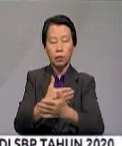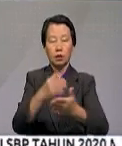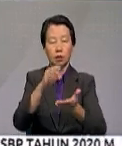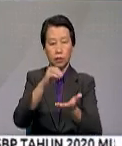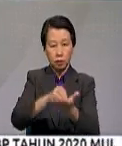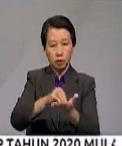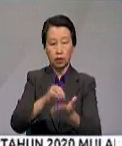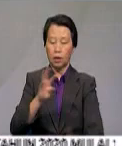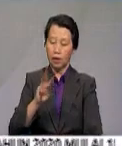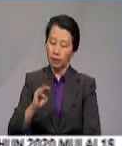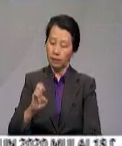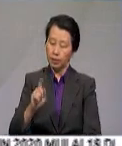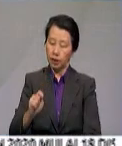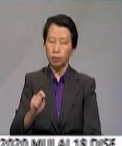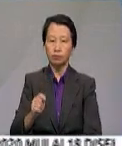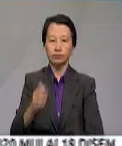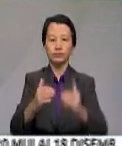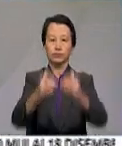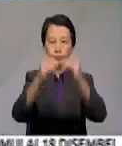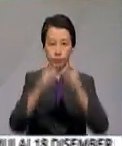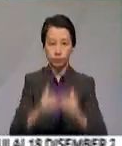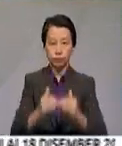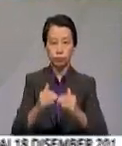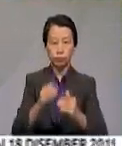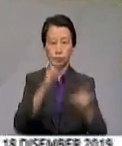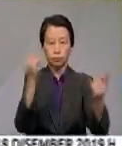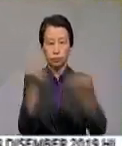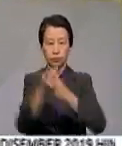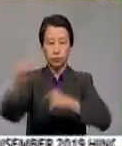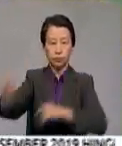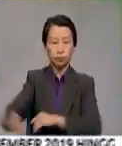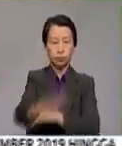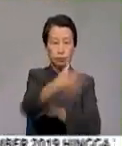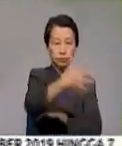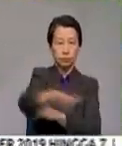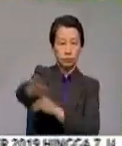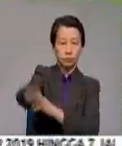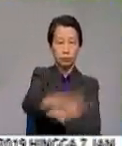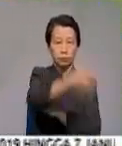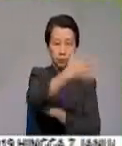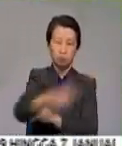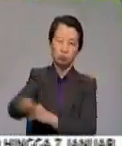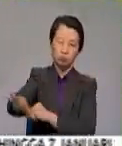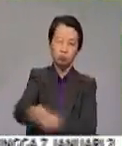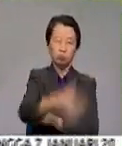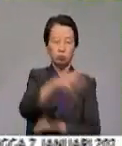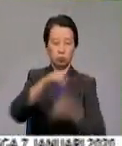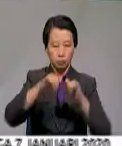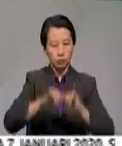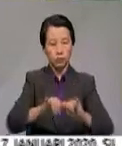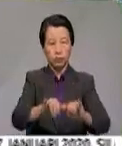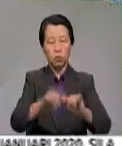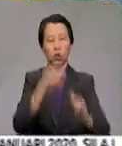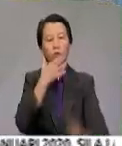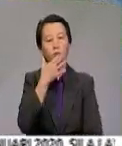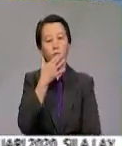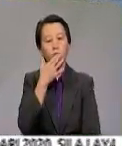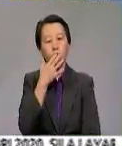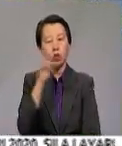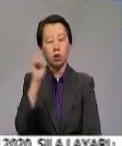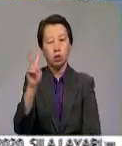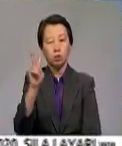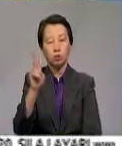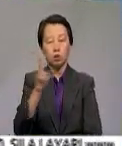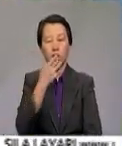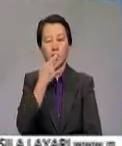Met Malaysia. Seterusnya, amaran keadaan laut iaitu angin kencang dan laut bergelora masih lagi dikekalkan di peringkat kategori kedua